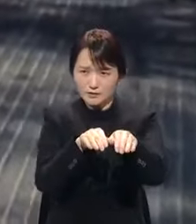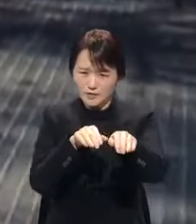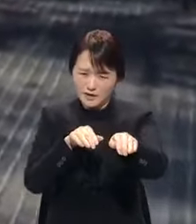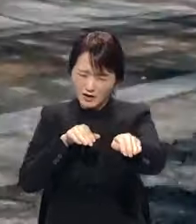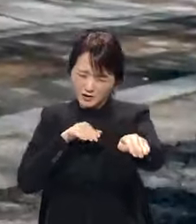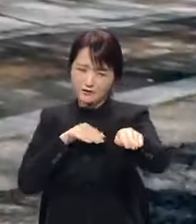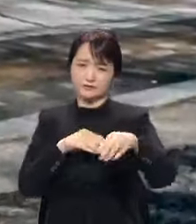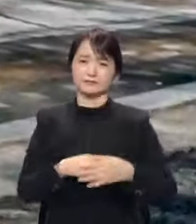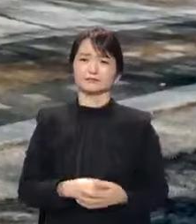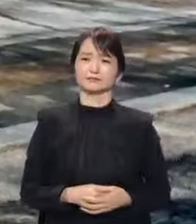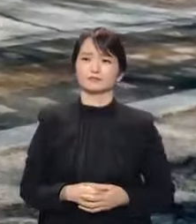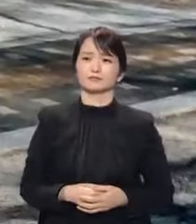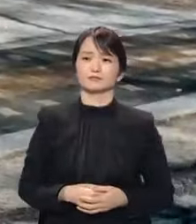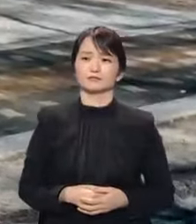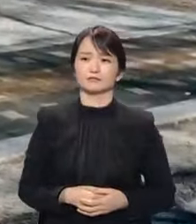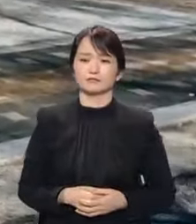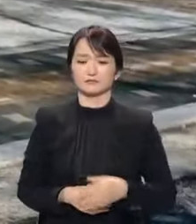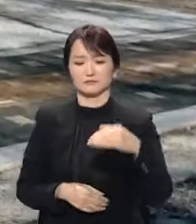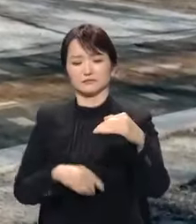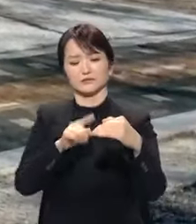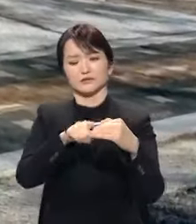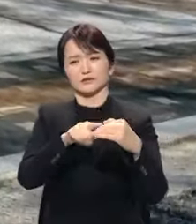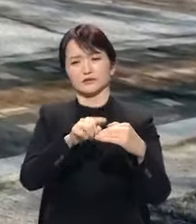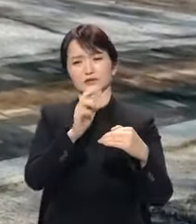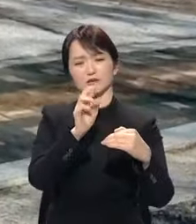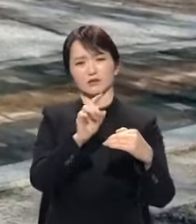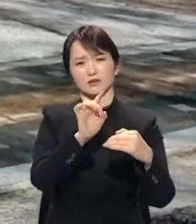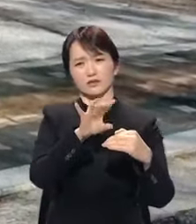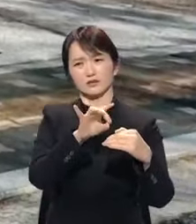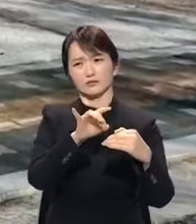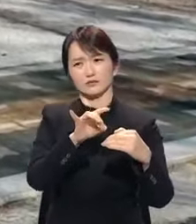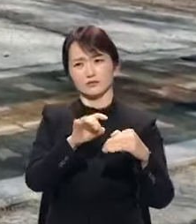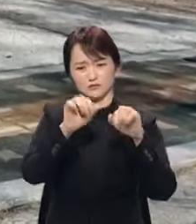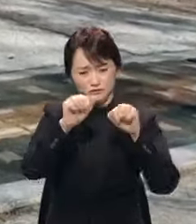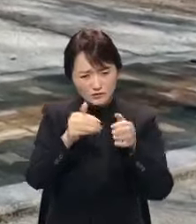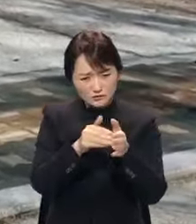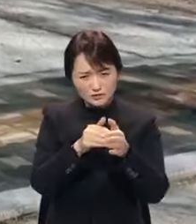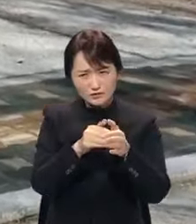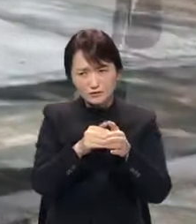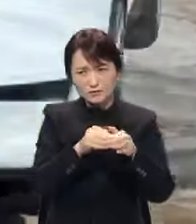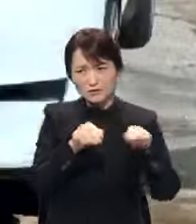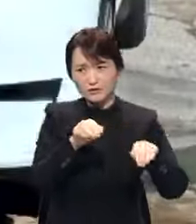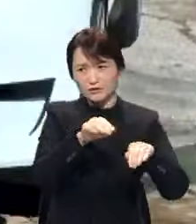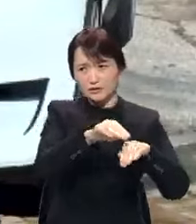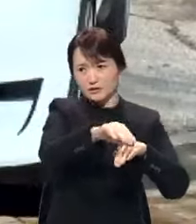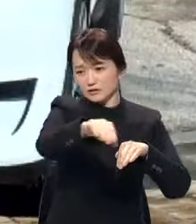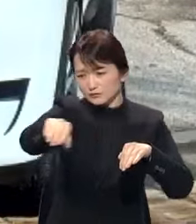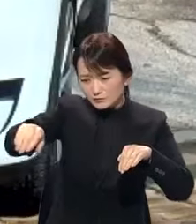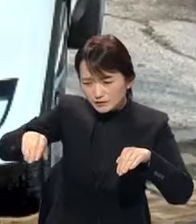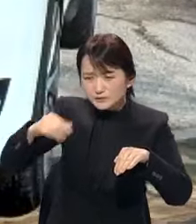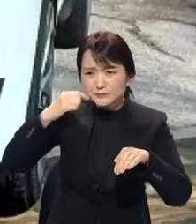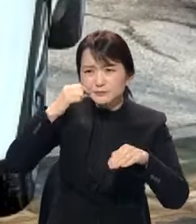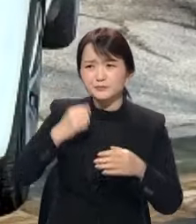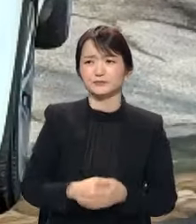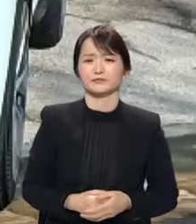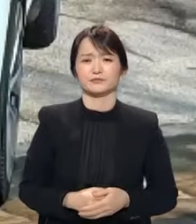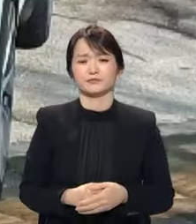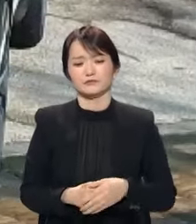중이었는데 저 차 한 대 때문에 운동이 끝나고도 출차를 못했다는 겁니다. 참다 못한 한 회원이 차에 붙은 연락처로 전화를